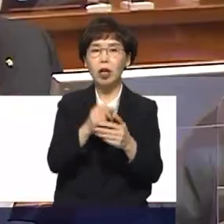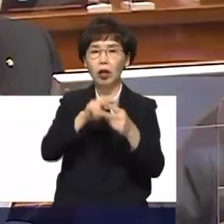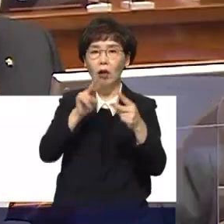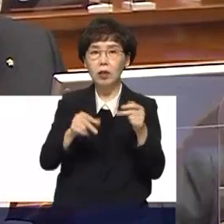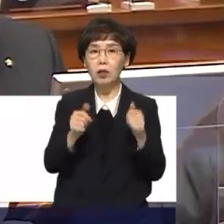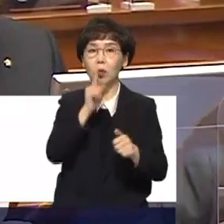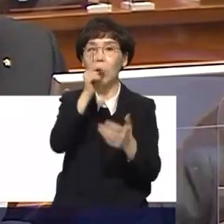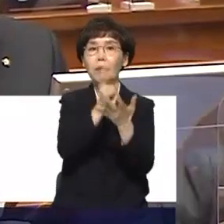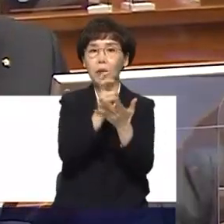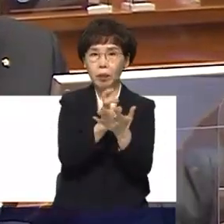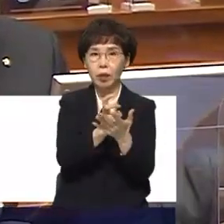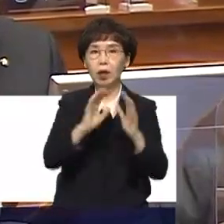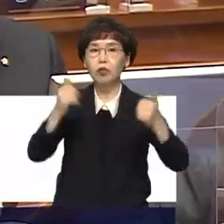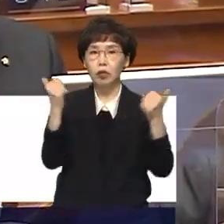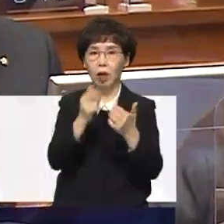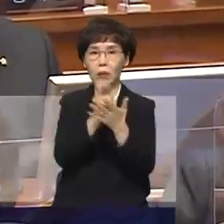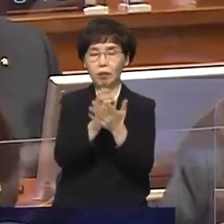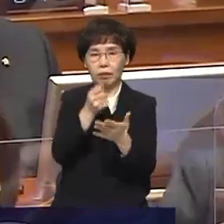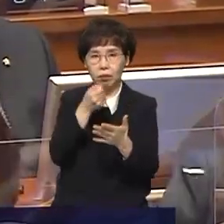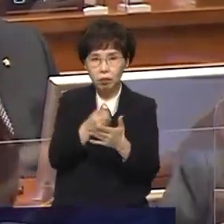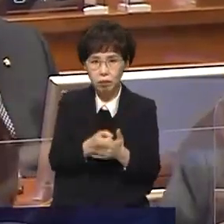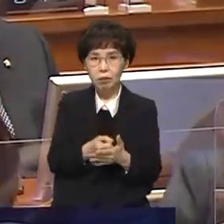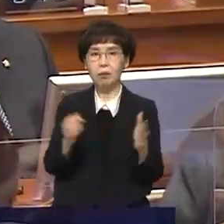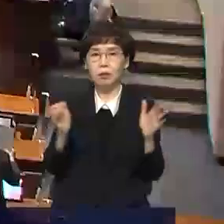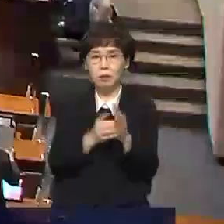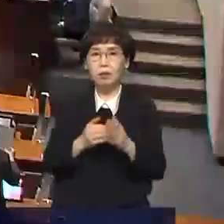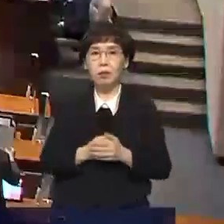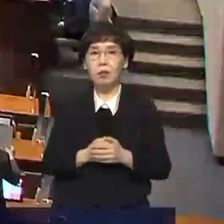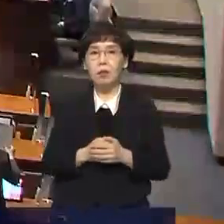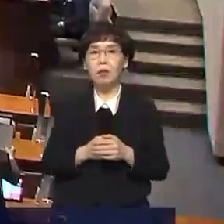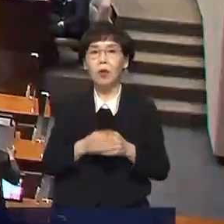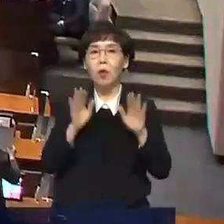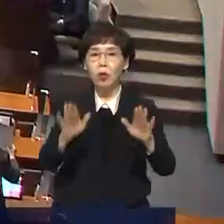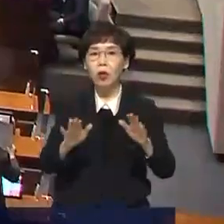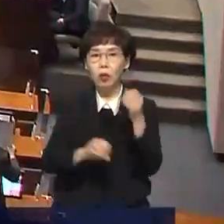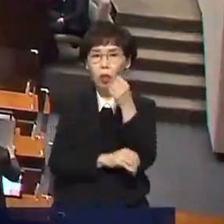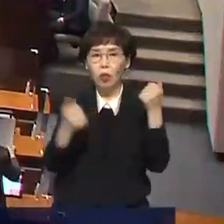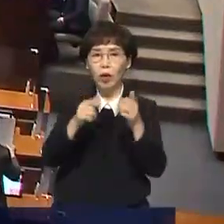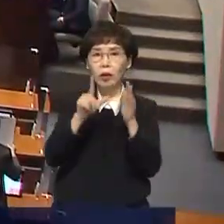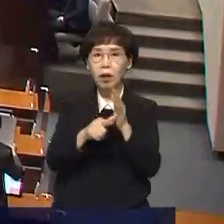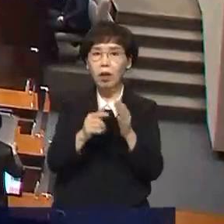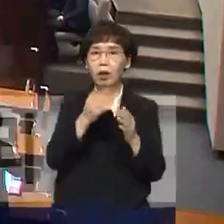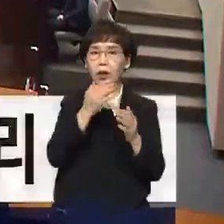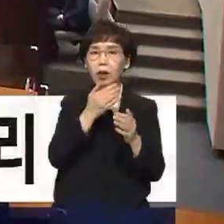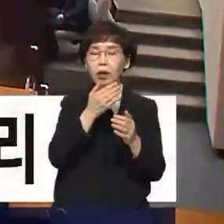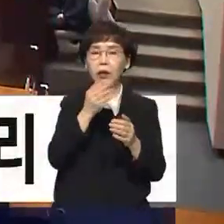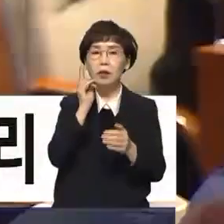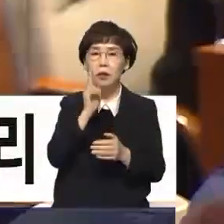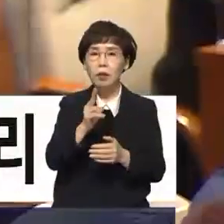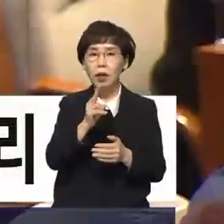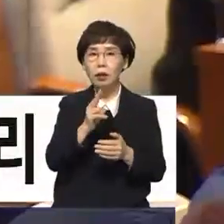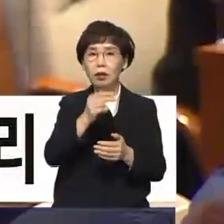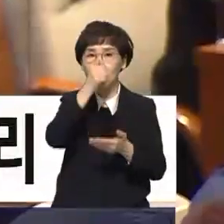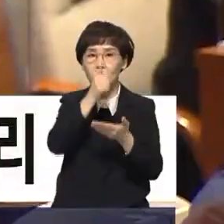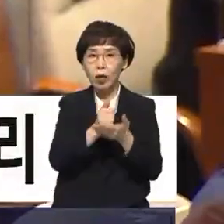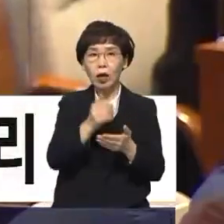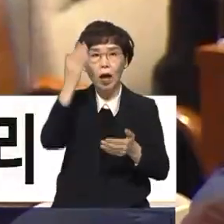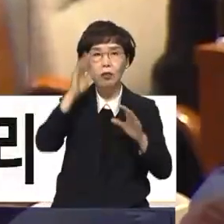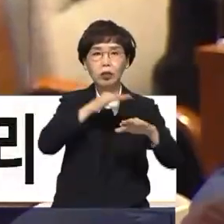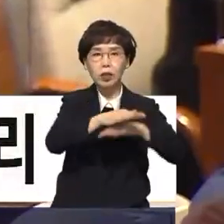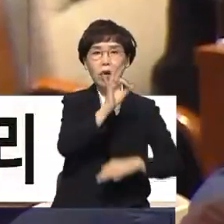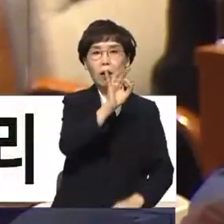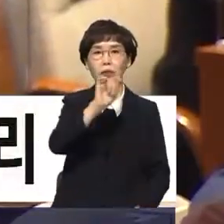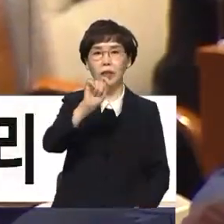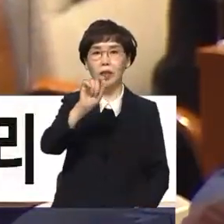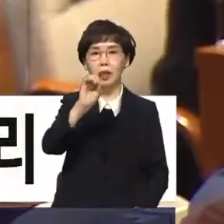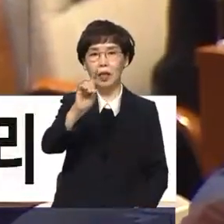개정안의 국회 입법 절차가 마무리된 겁니다. 이와 함께 오늘 본회의에선 중대범죄수사청, 소위 한국형 FBI 설치